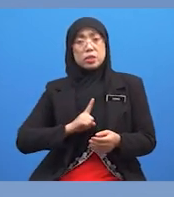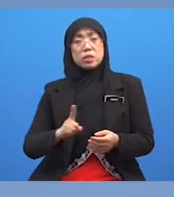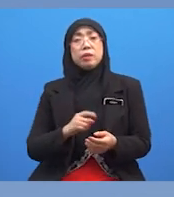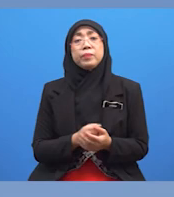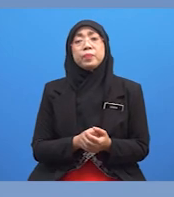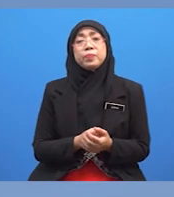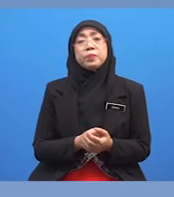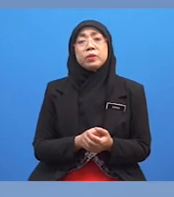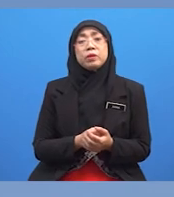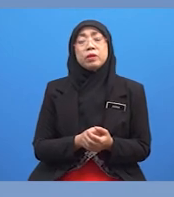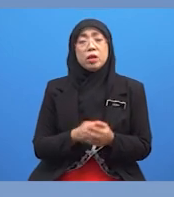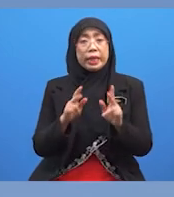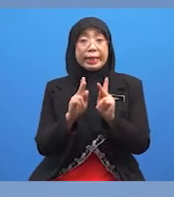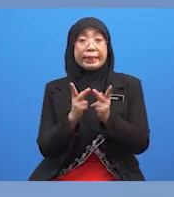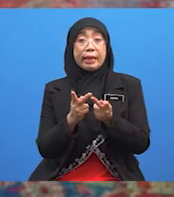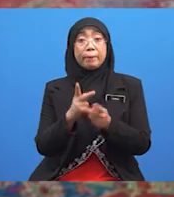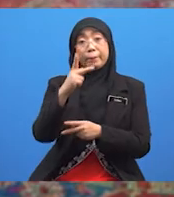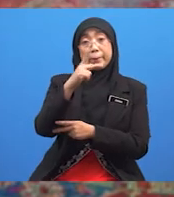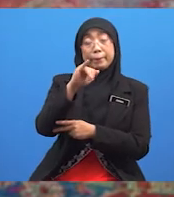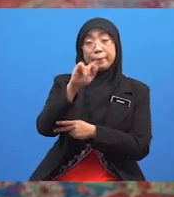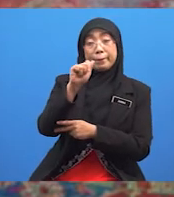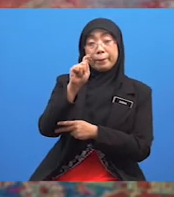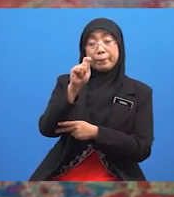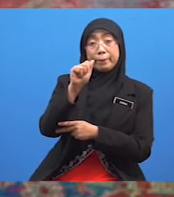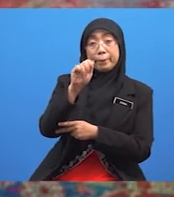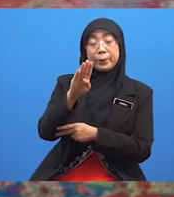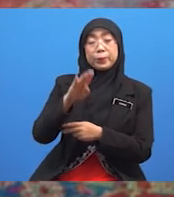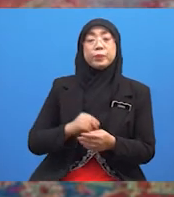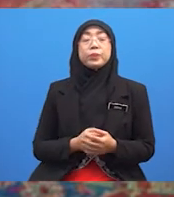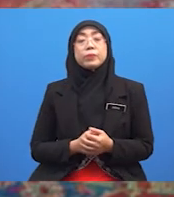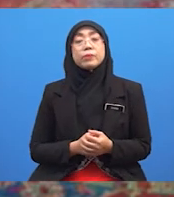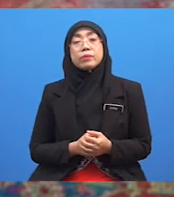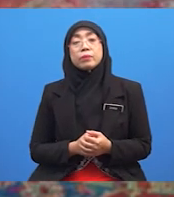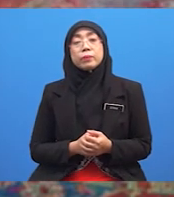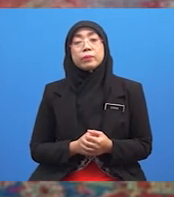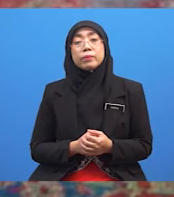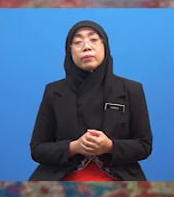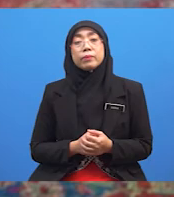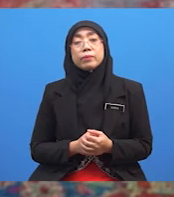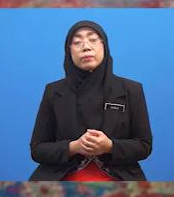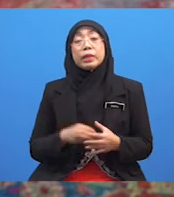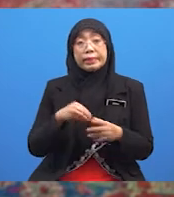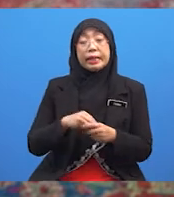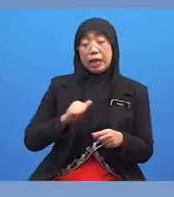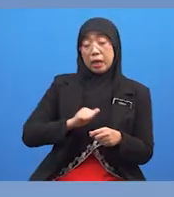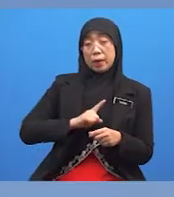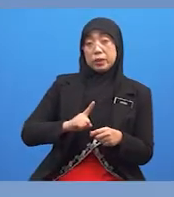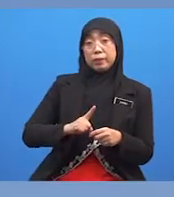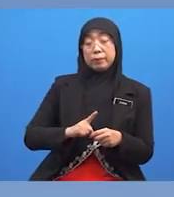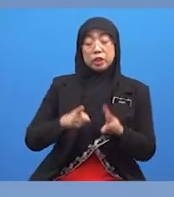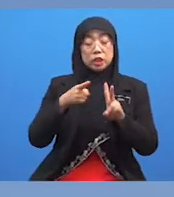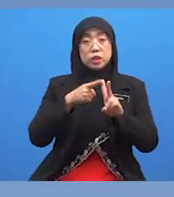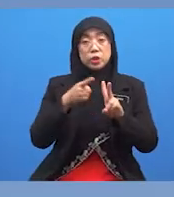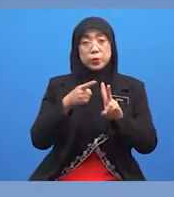mempelajari kitab maklumat. Para pelajar sekalian, aspek keagamaan yang kedua ialah